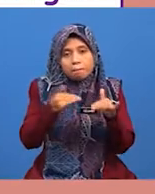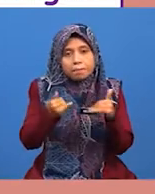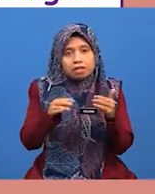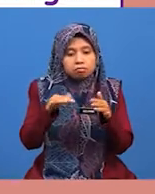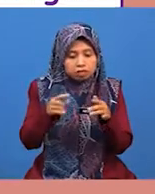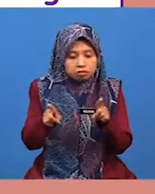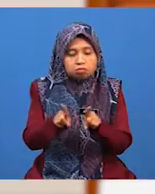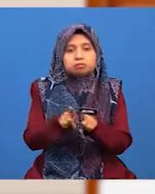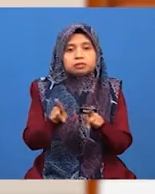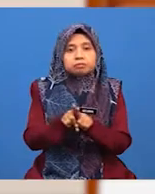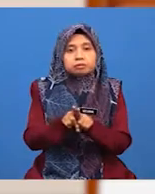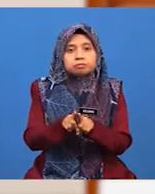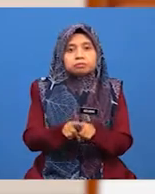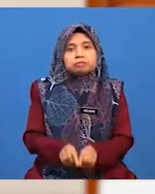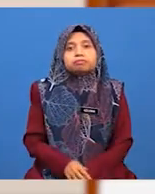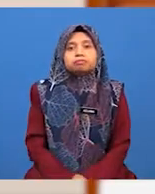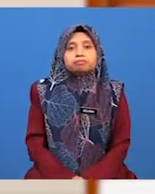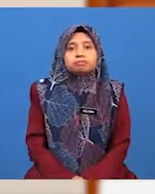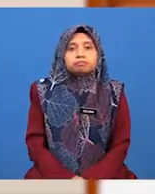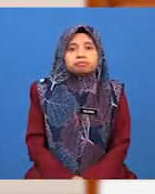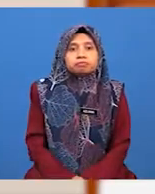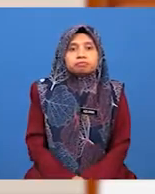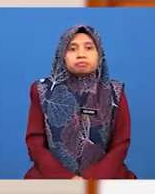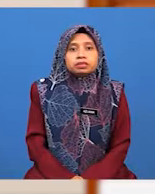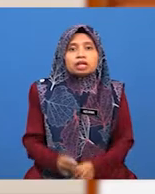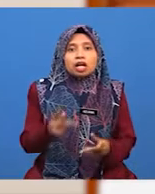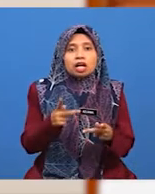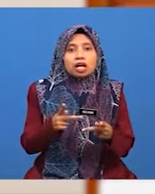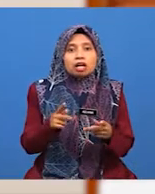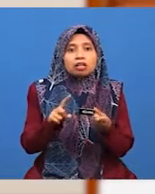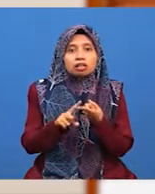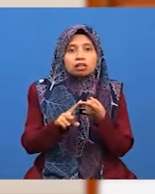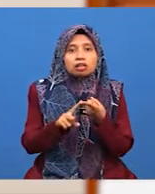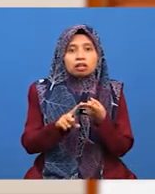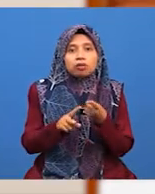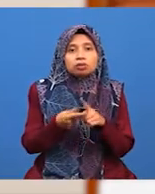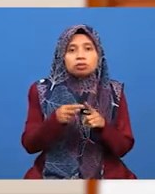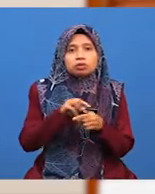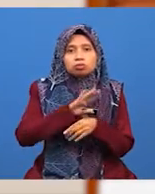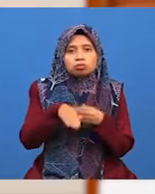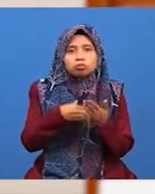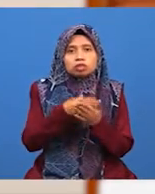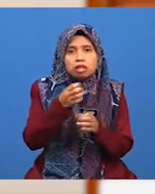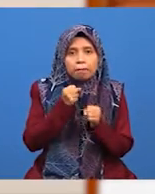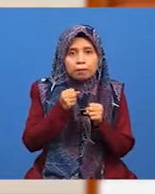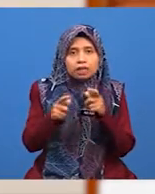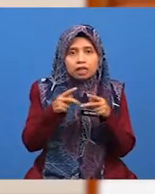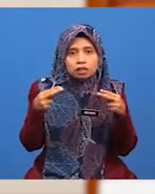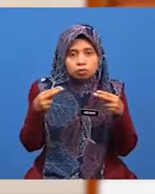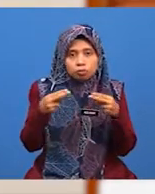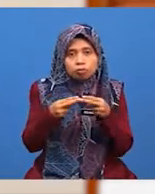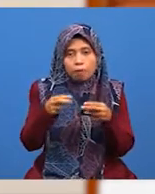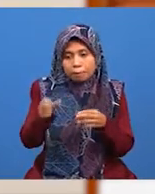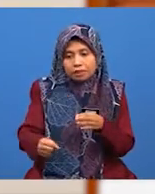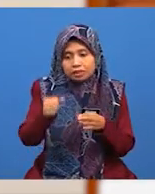bermain bersama-sama. Seronok bukan? Sekiranya kamu semua dapat memahami kata hubung